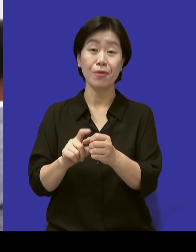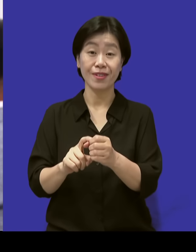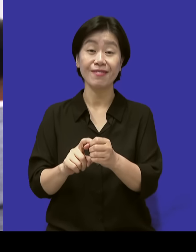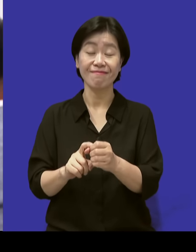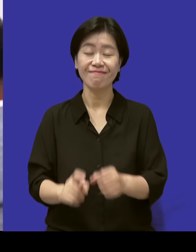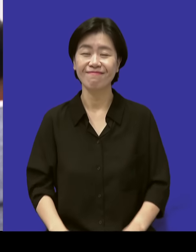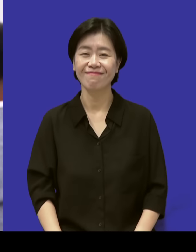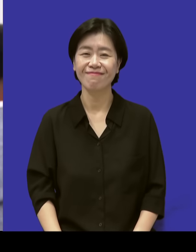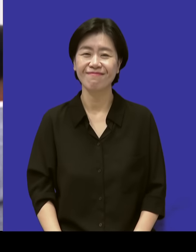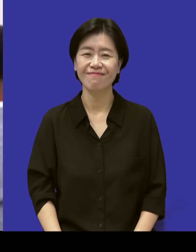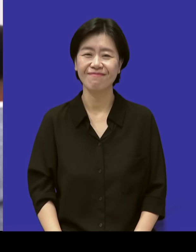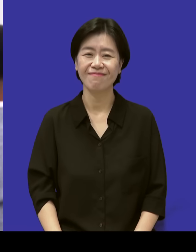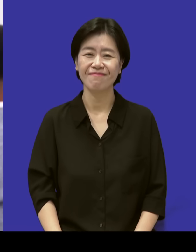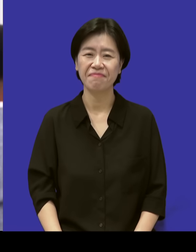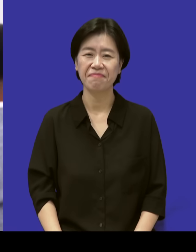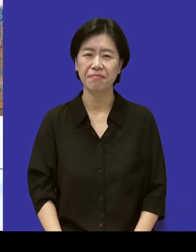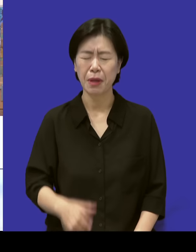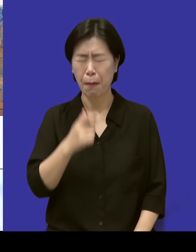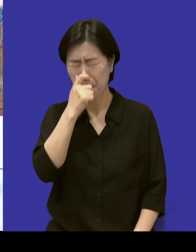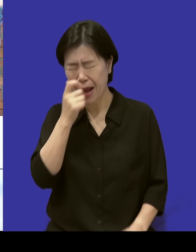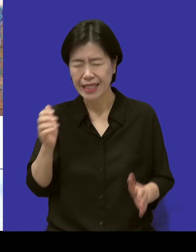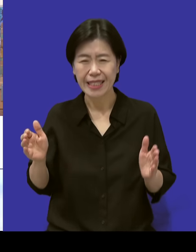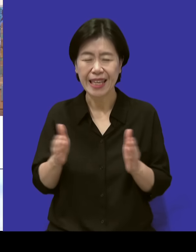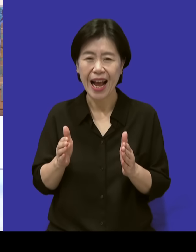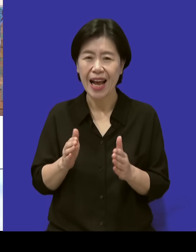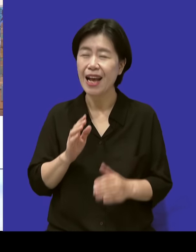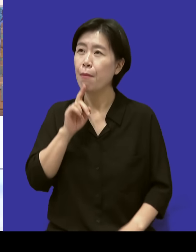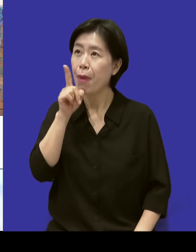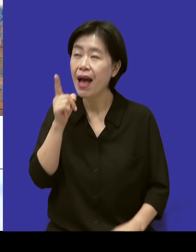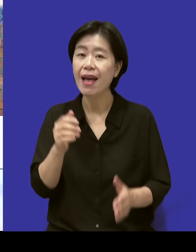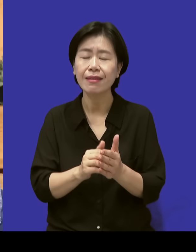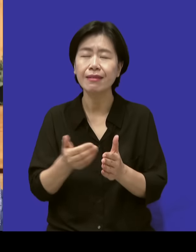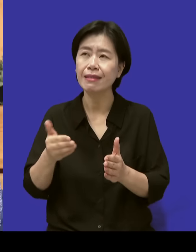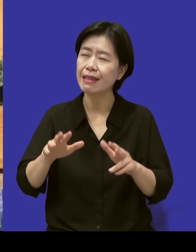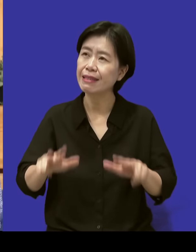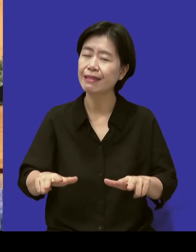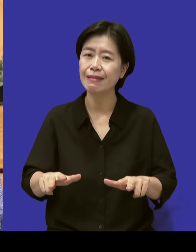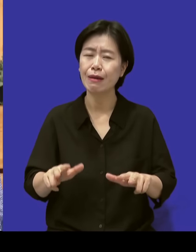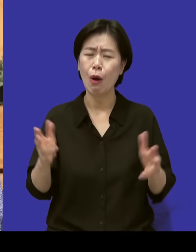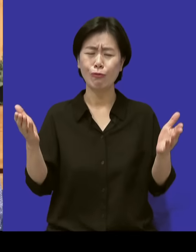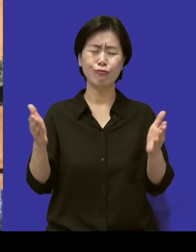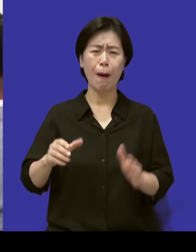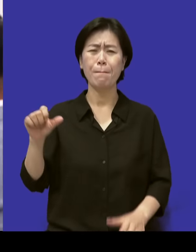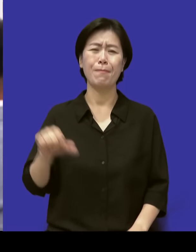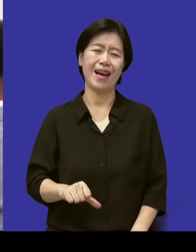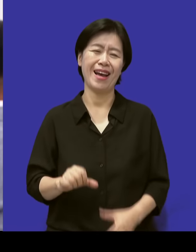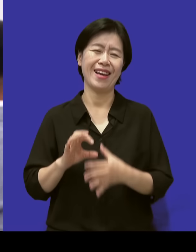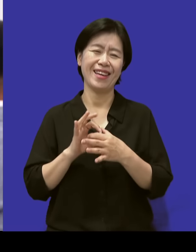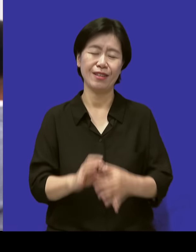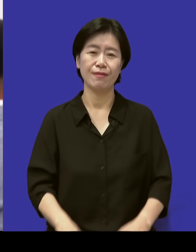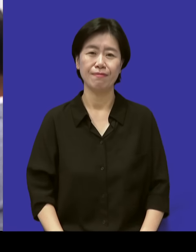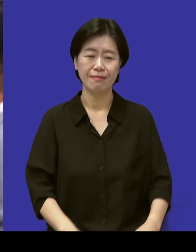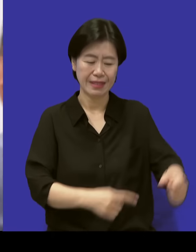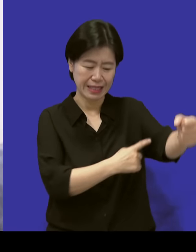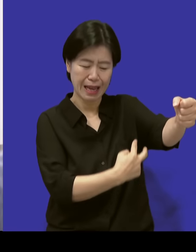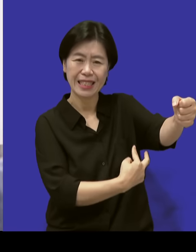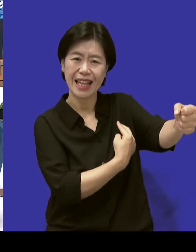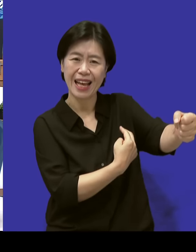다이어트를 하겠다는 결심을 가지고 했는데 예. 계속 실패하고 있습니다. 아, 아니 지금 이게 굉장히 껴요. 네, 여기 찢었습니다.